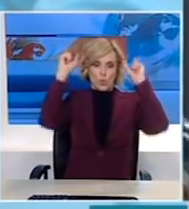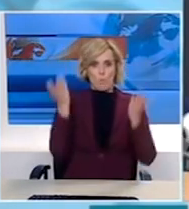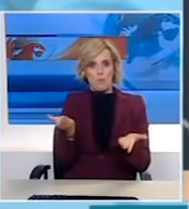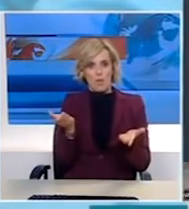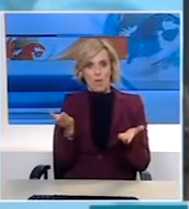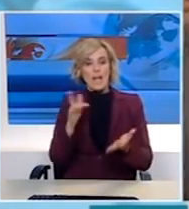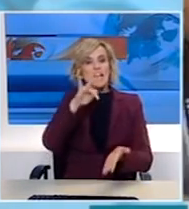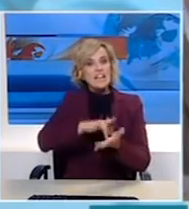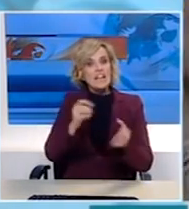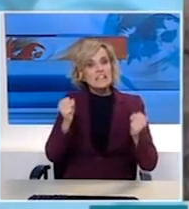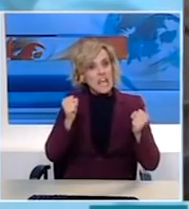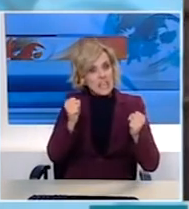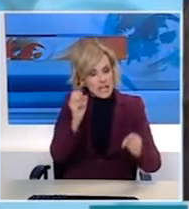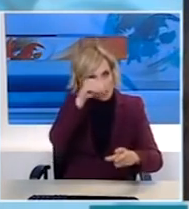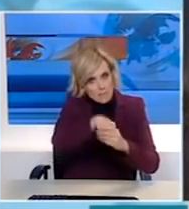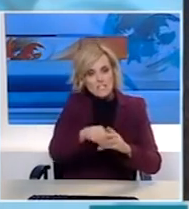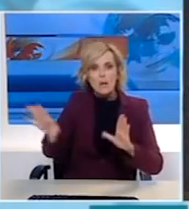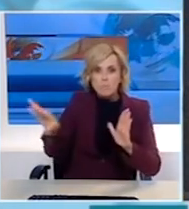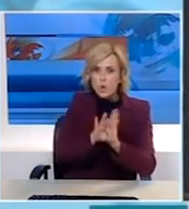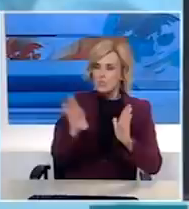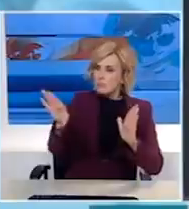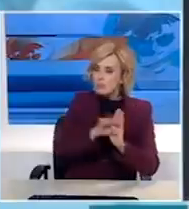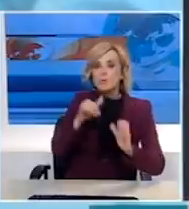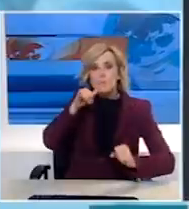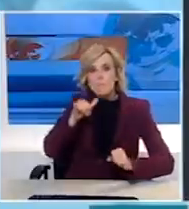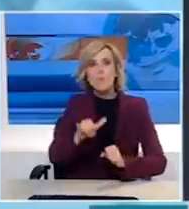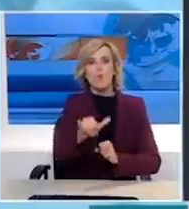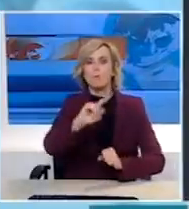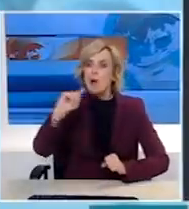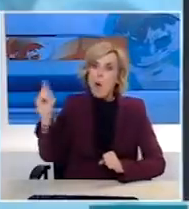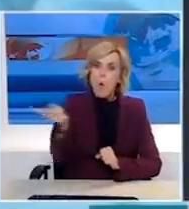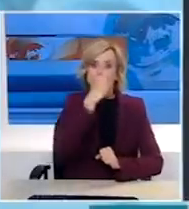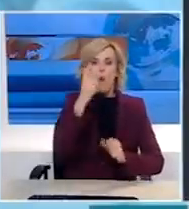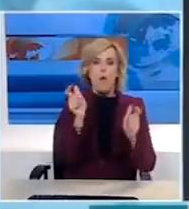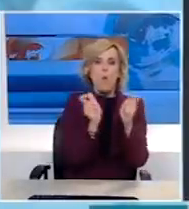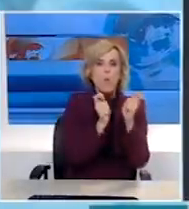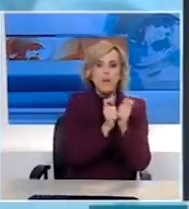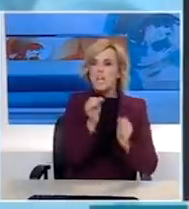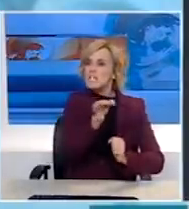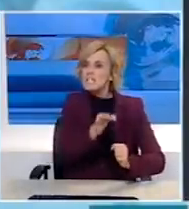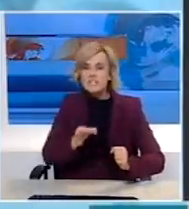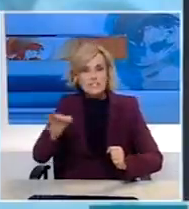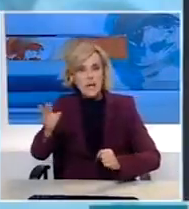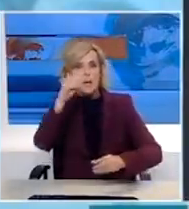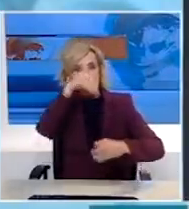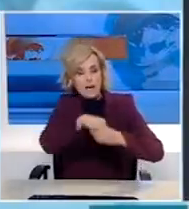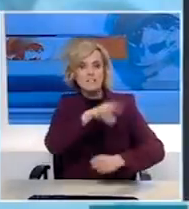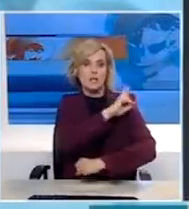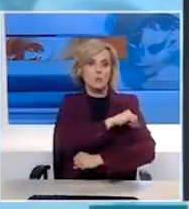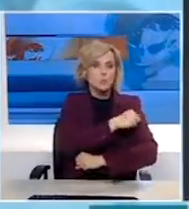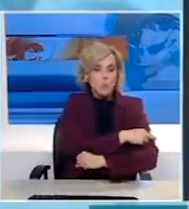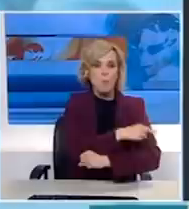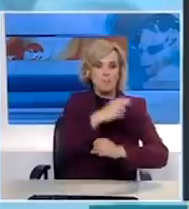ιατρία? Γιατί δεν εντάσσετε υποχρεωτικά και όχι προαιρετικά τους χιλιάδες ιδιώτες γιατρούς στον κρατικό σχεδιασμό για την πρωτοβάθμια